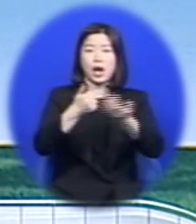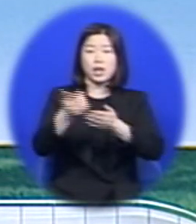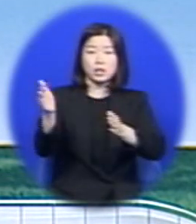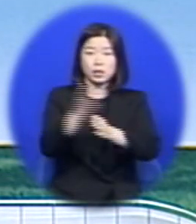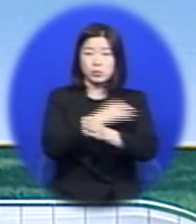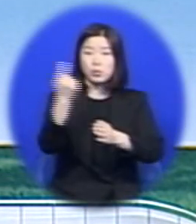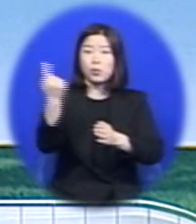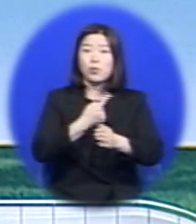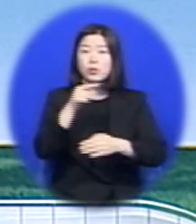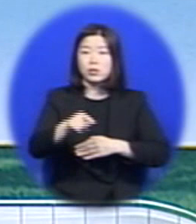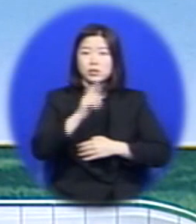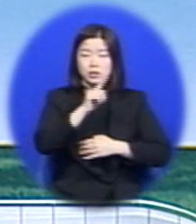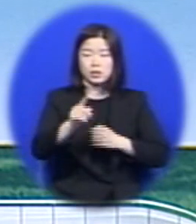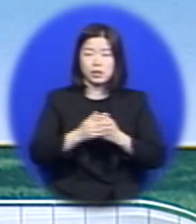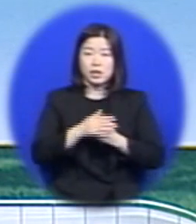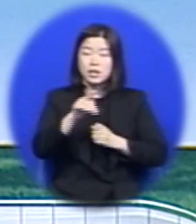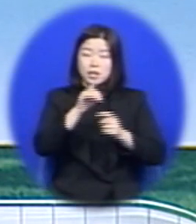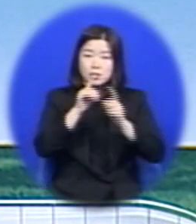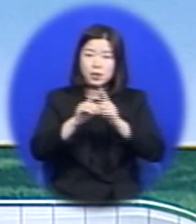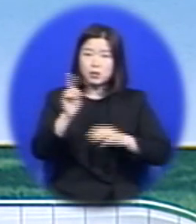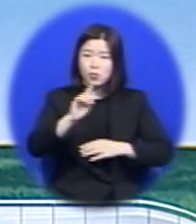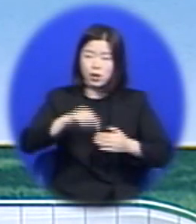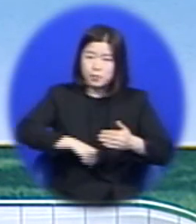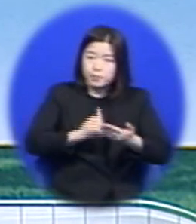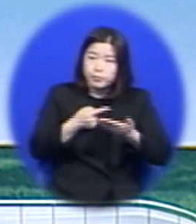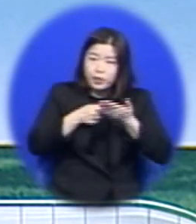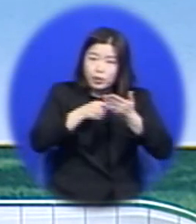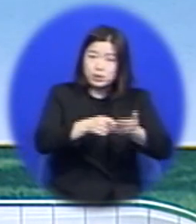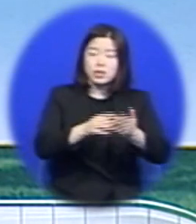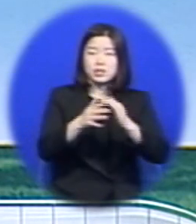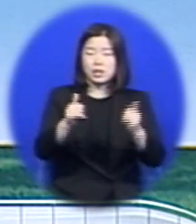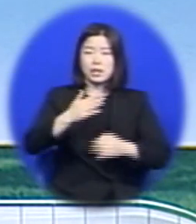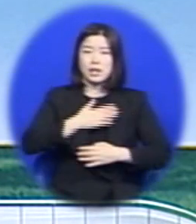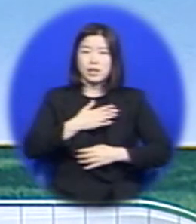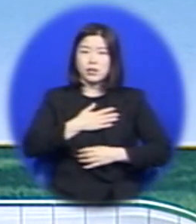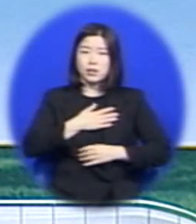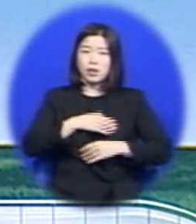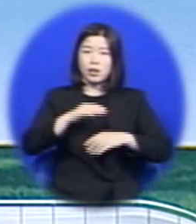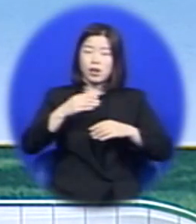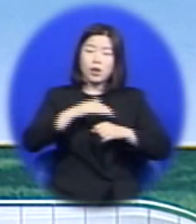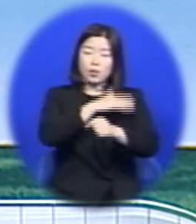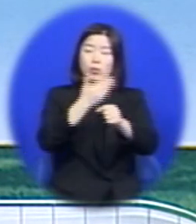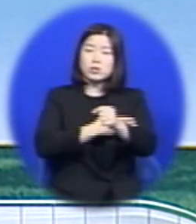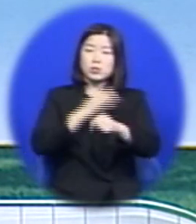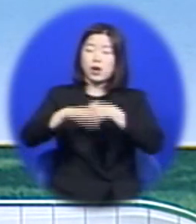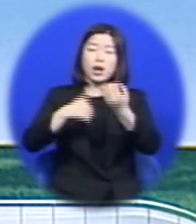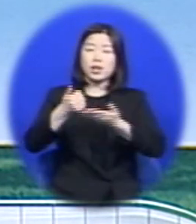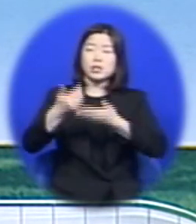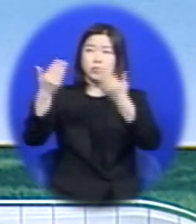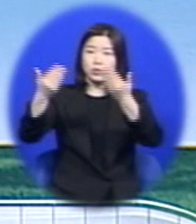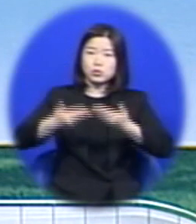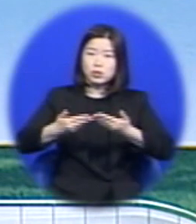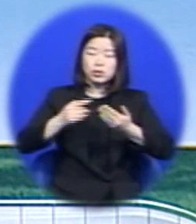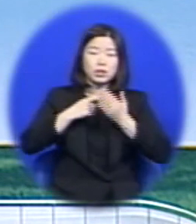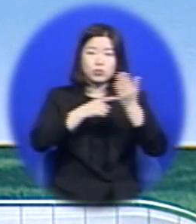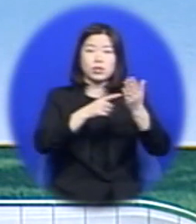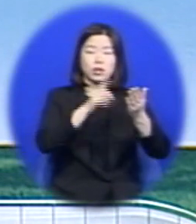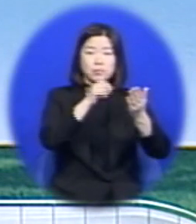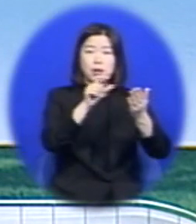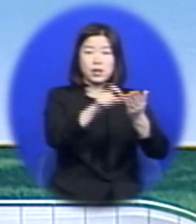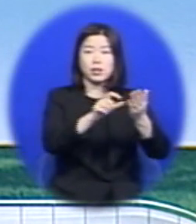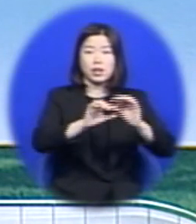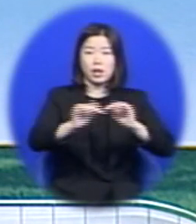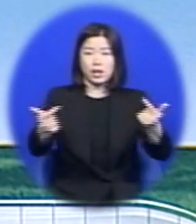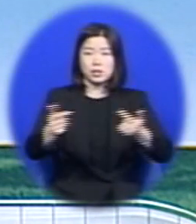것이라. 이 말은 독재자들이 내 권세도 하나님이 주셨다 이렇게 주장하라고 이 주신 말씀이